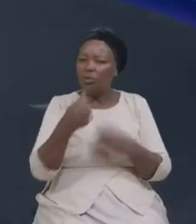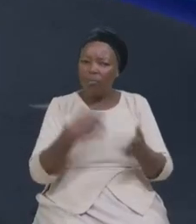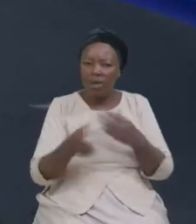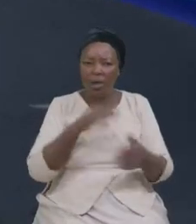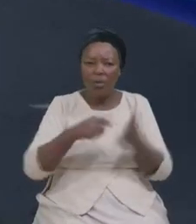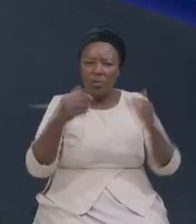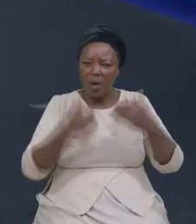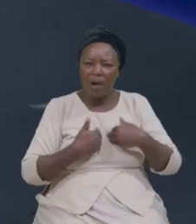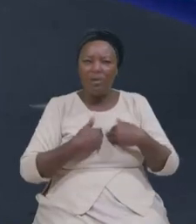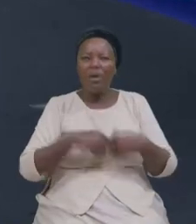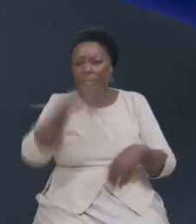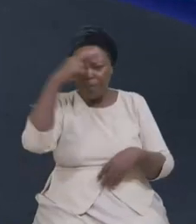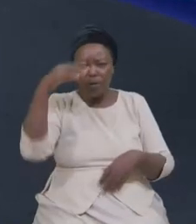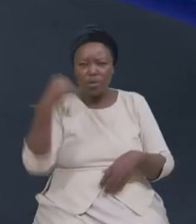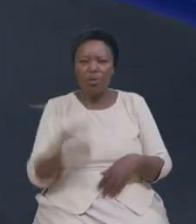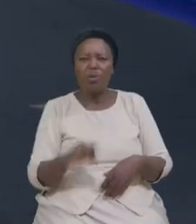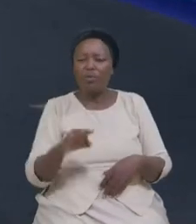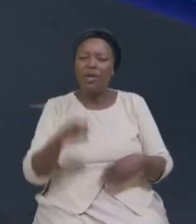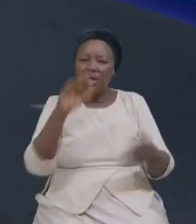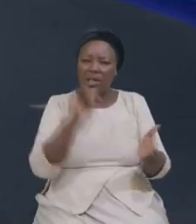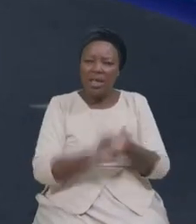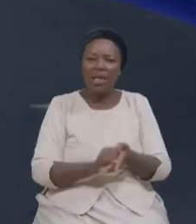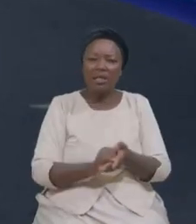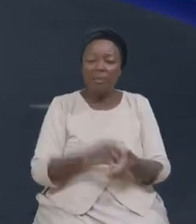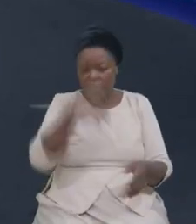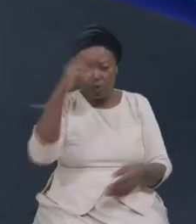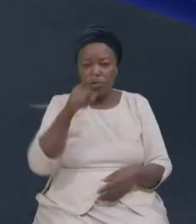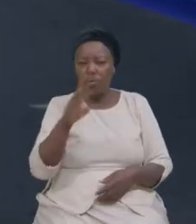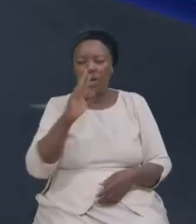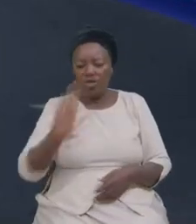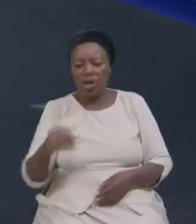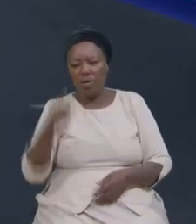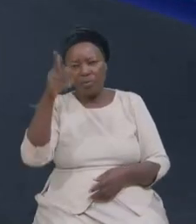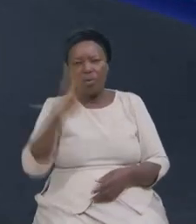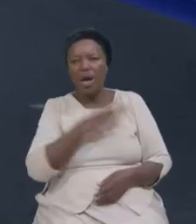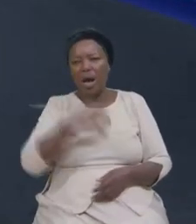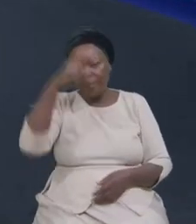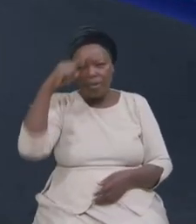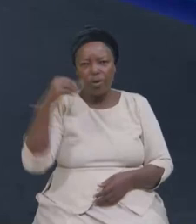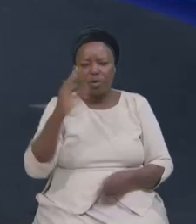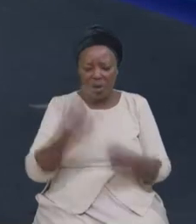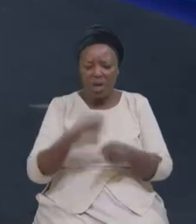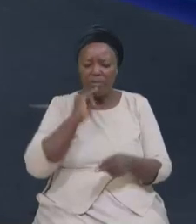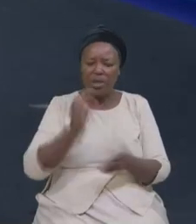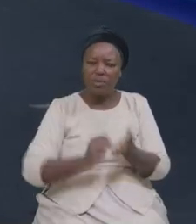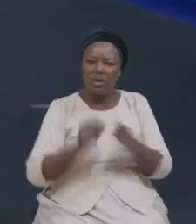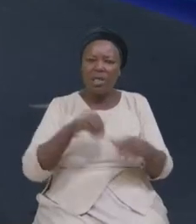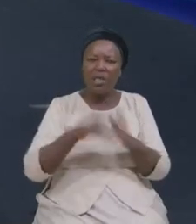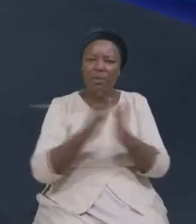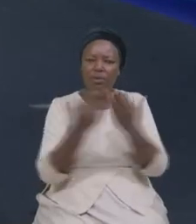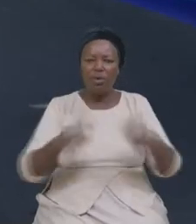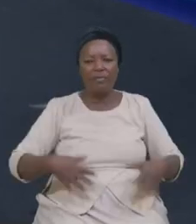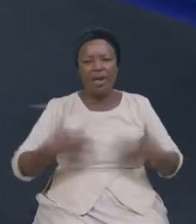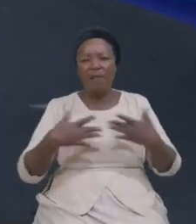la base du fait que tu es un enfant de Dieu, sur la base du fait que ton nom est écrit au ciel.